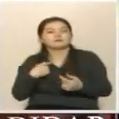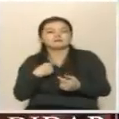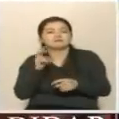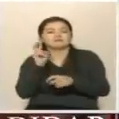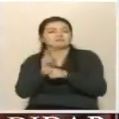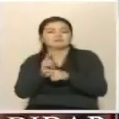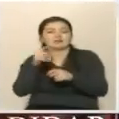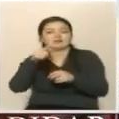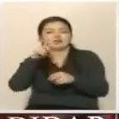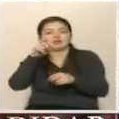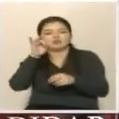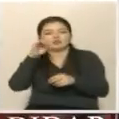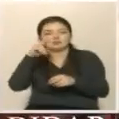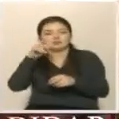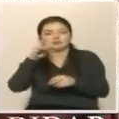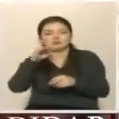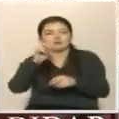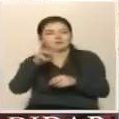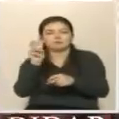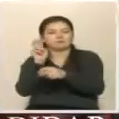спортом чем прибегать хиджами